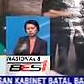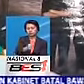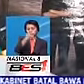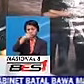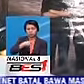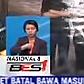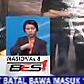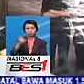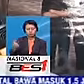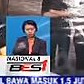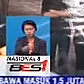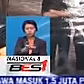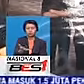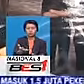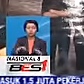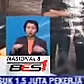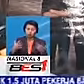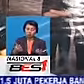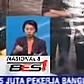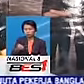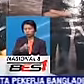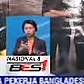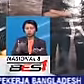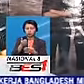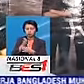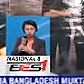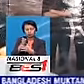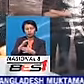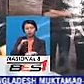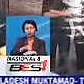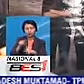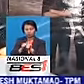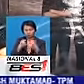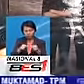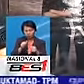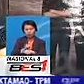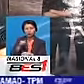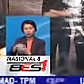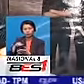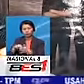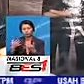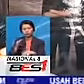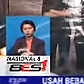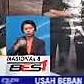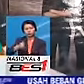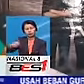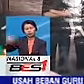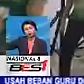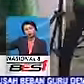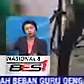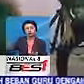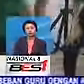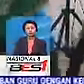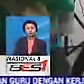sayalah atas diri sendiri macam mana dia nak bahagikan masa dengan game dengan pelajaran dia dengan perkara yang lain daripada